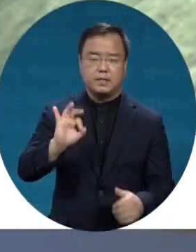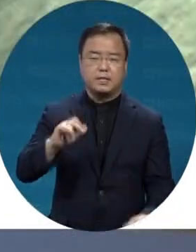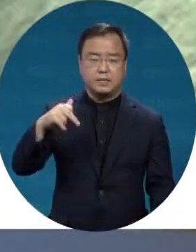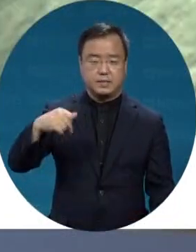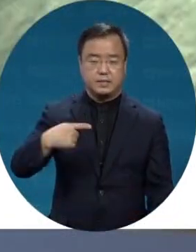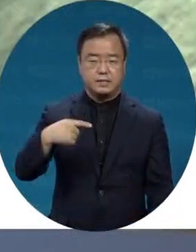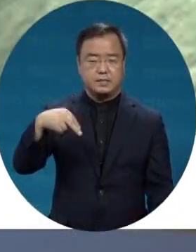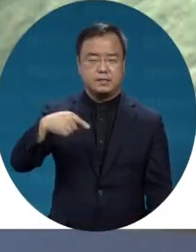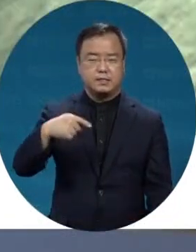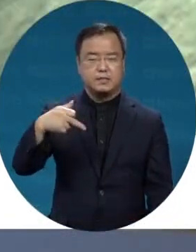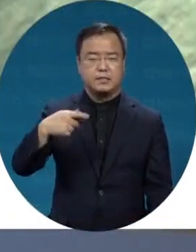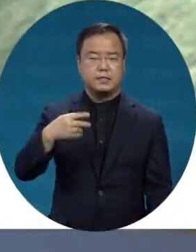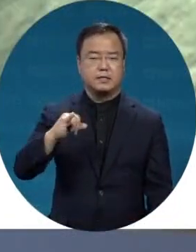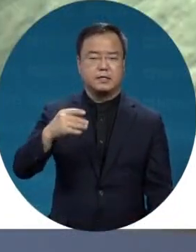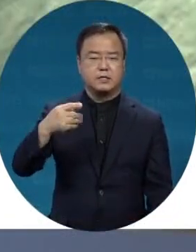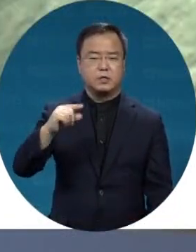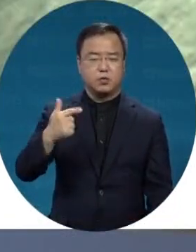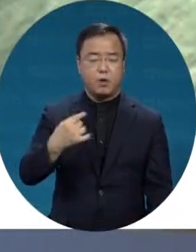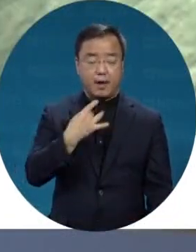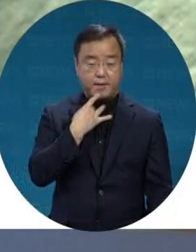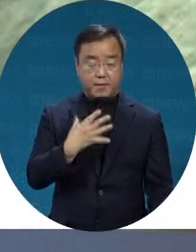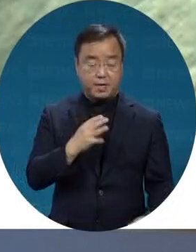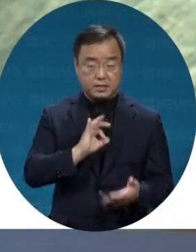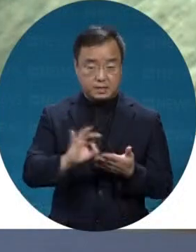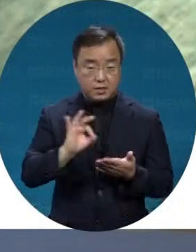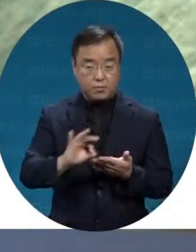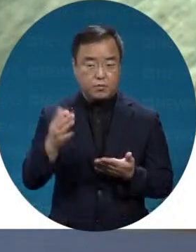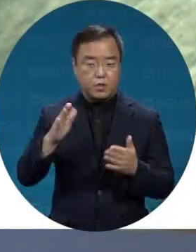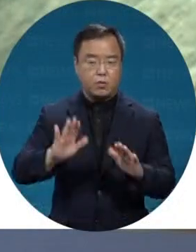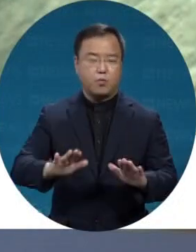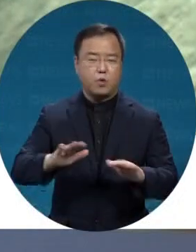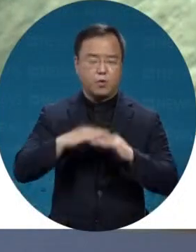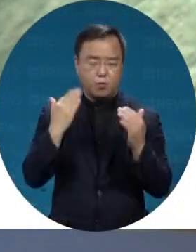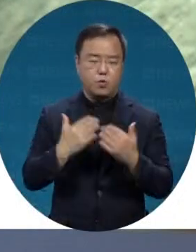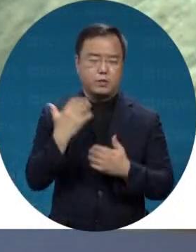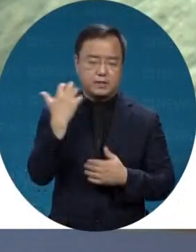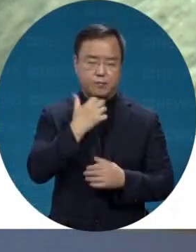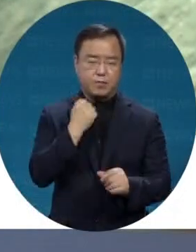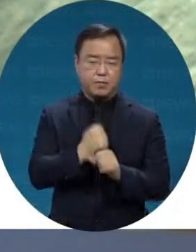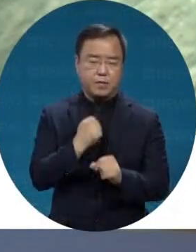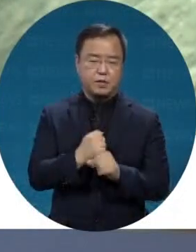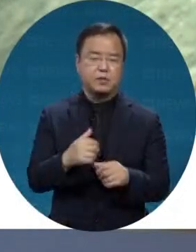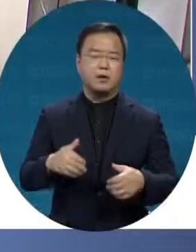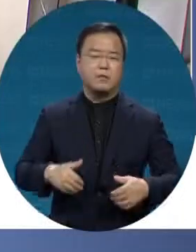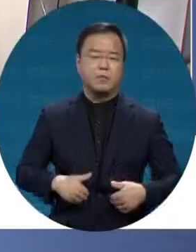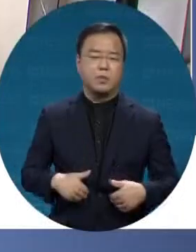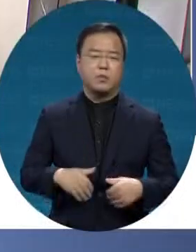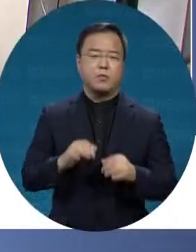스크린톤으로만 만화를 그렸지만 지금은 올칼라로 제작이 되어야 되고